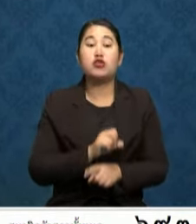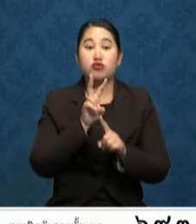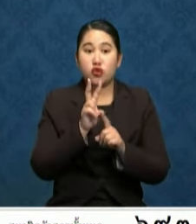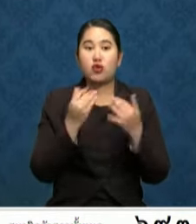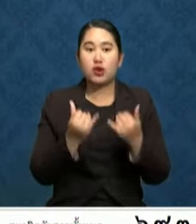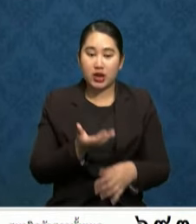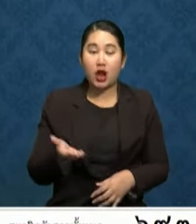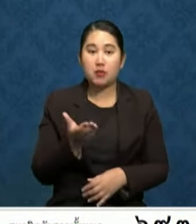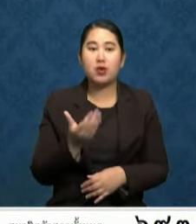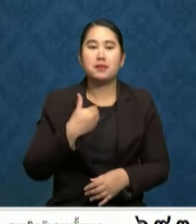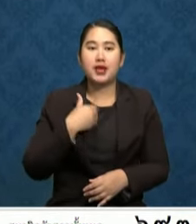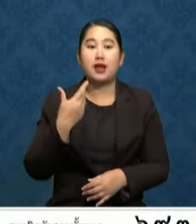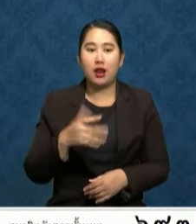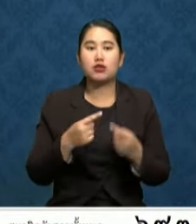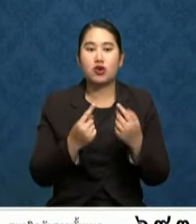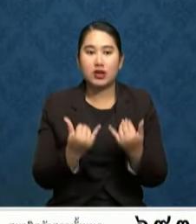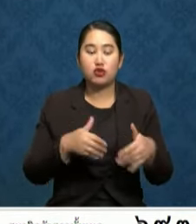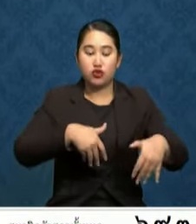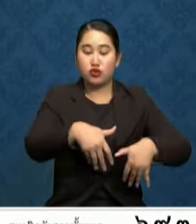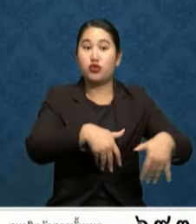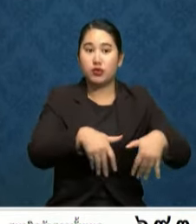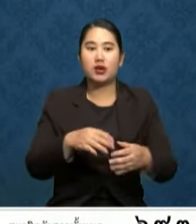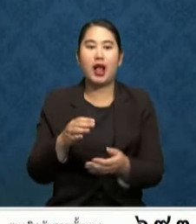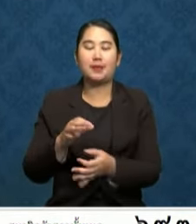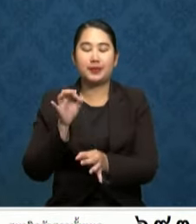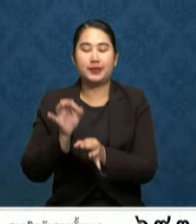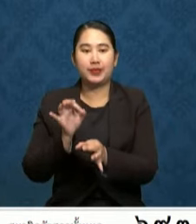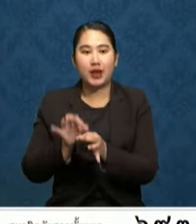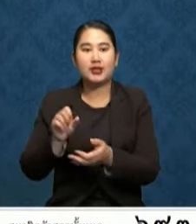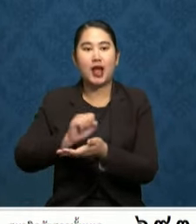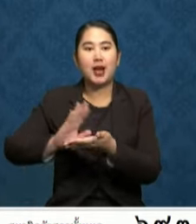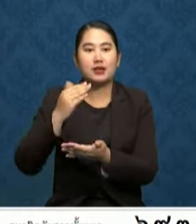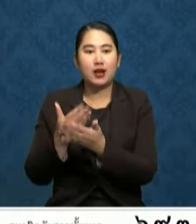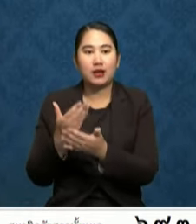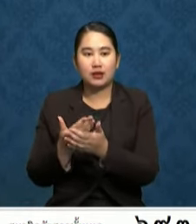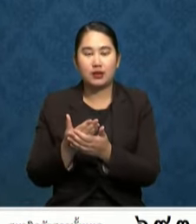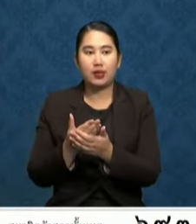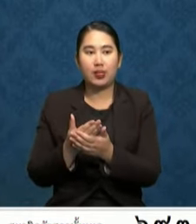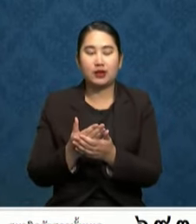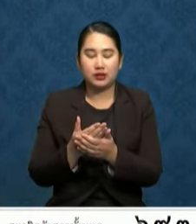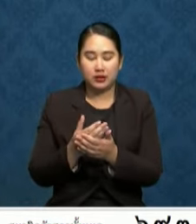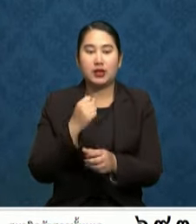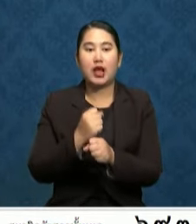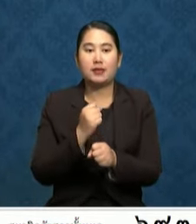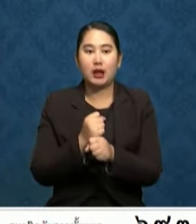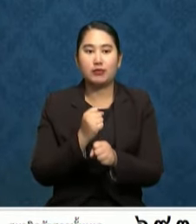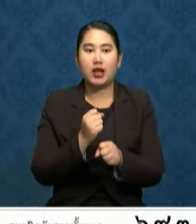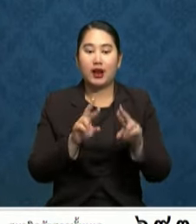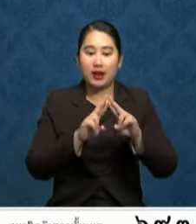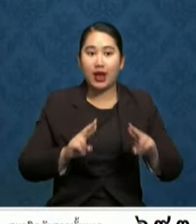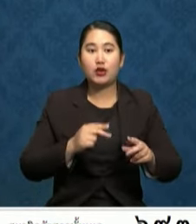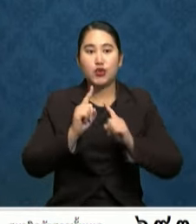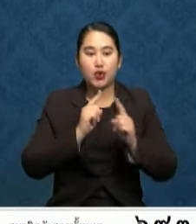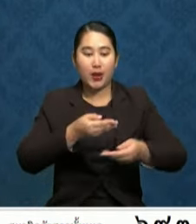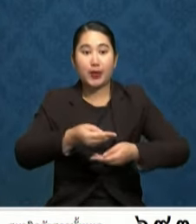เนี่ยสิ่งเหล่านี้มีอยู่แล้วแต่เป็นระหว่างประชาชนกับสถาบันการเงินระหว่างสบันการกับกับหน่วยที่เขาขายของมีการแลก